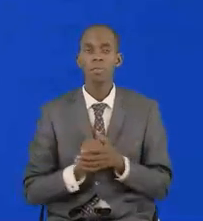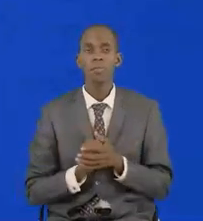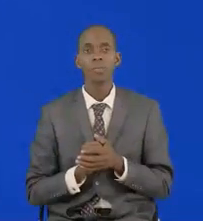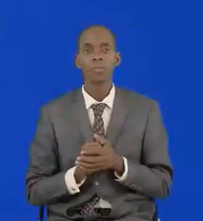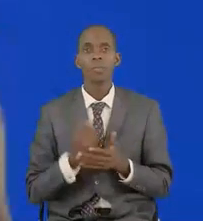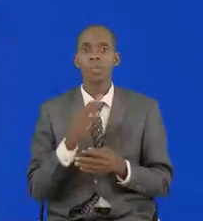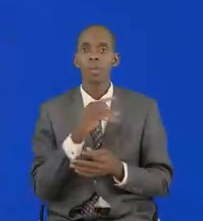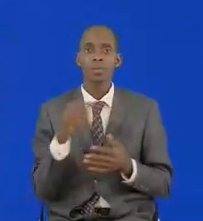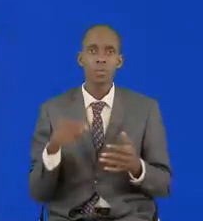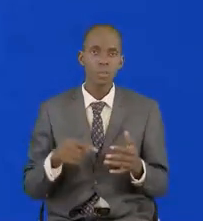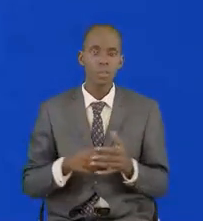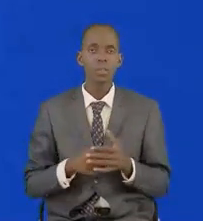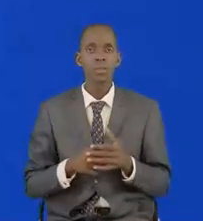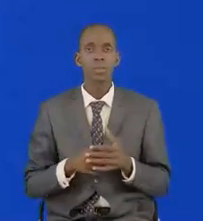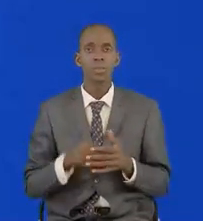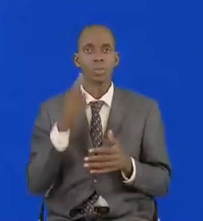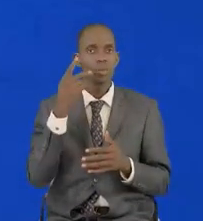6